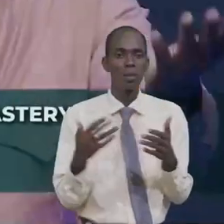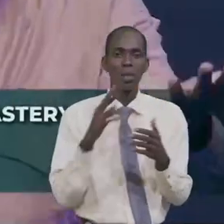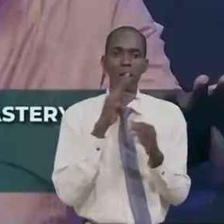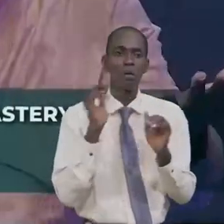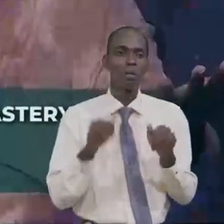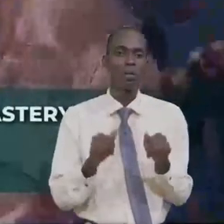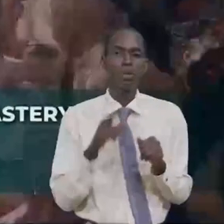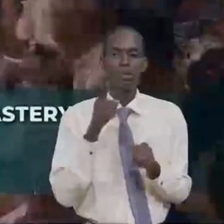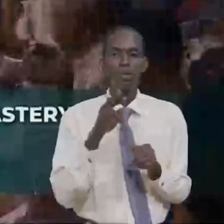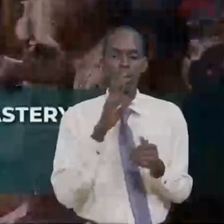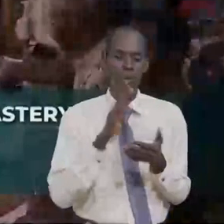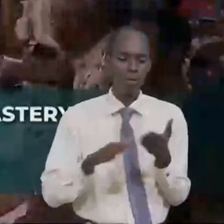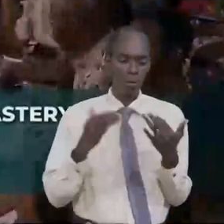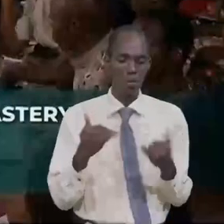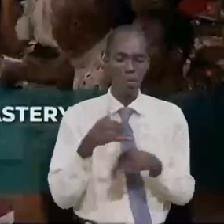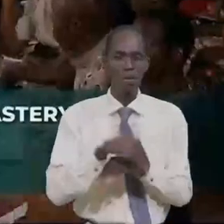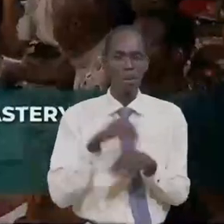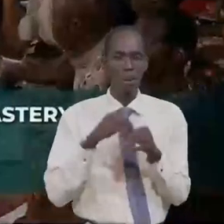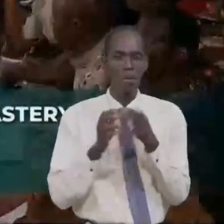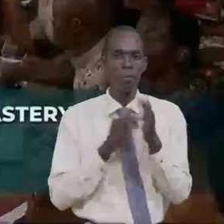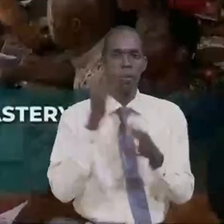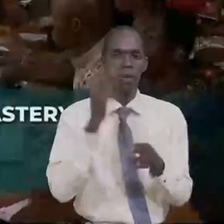es pardonné ce soir au nom de Jésus